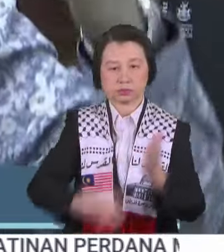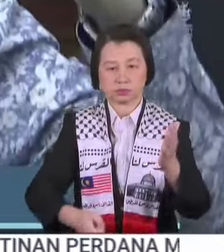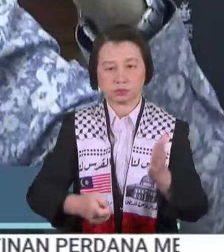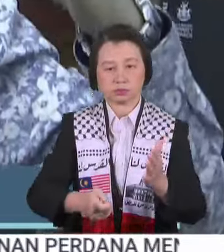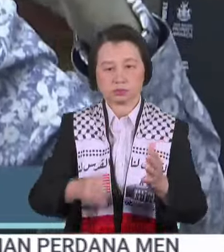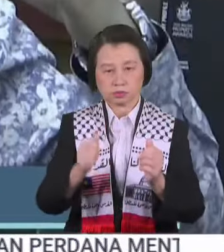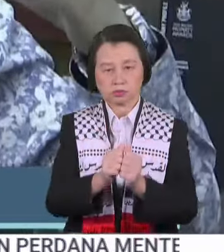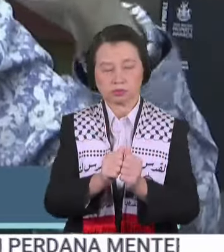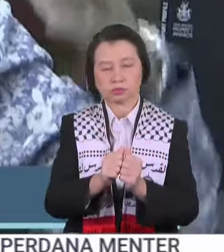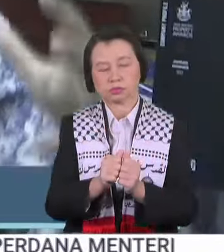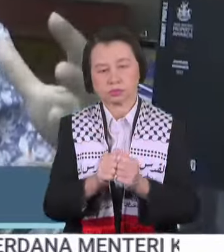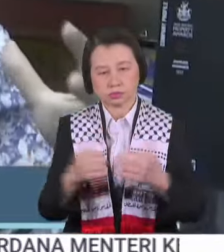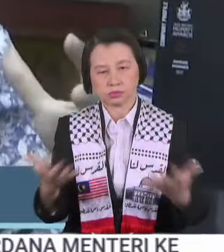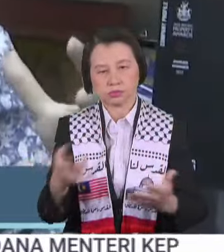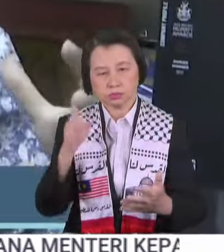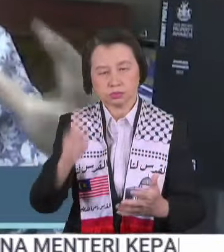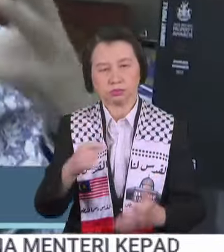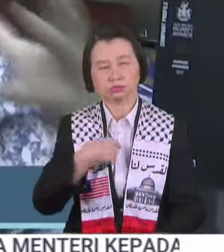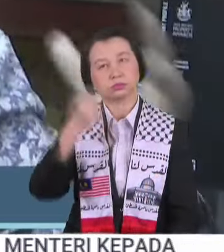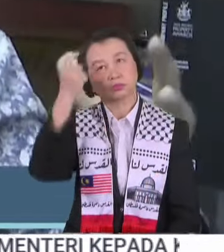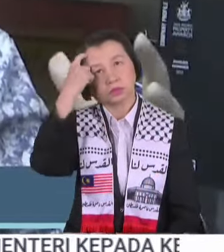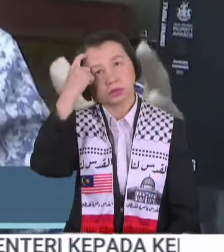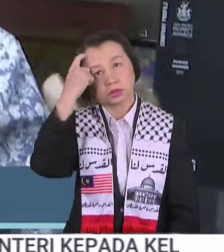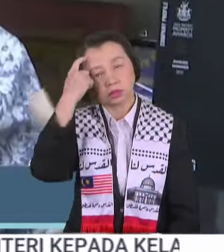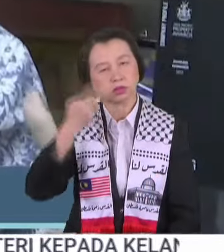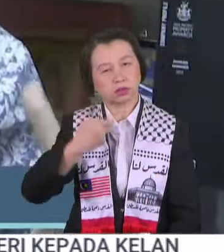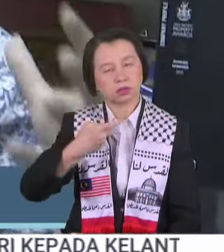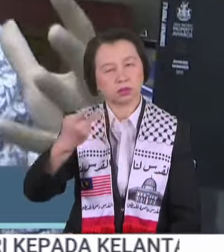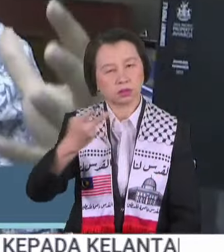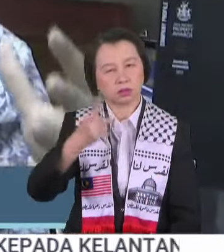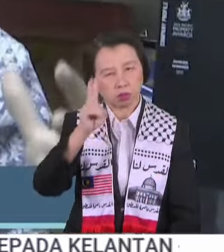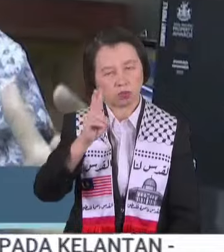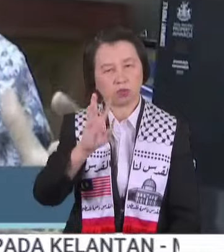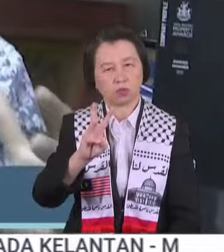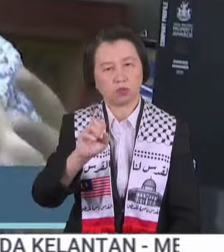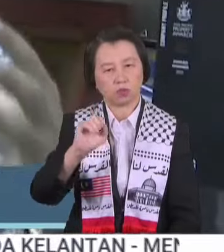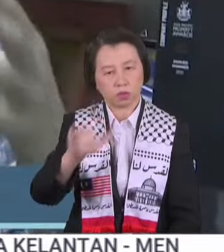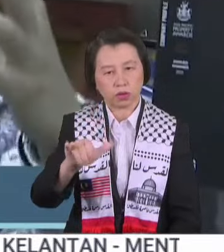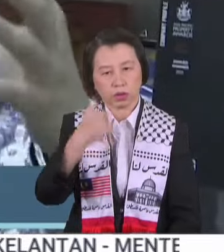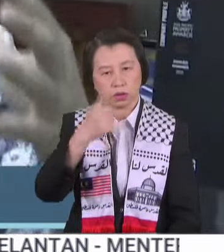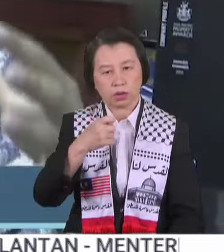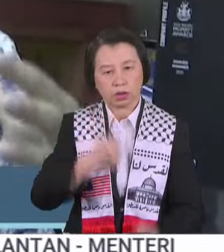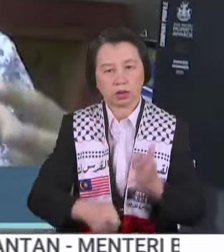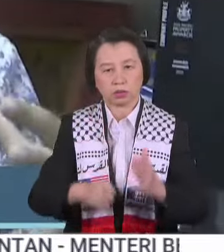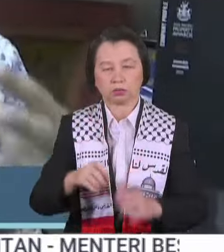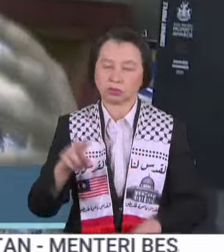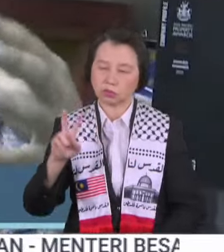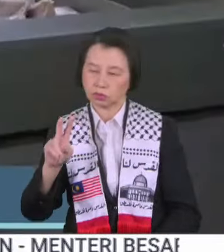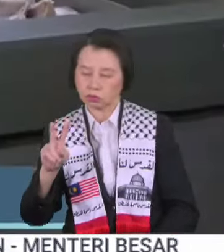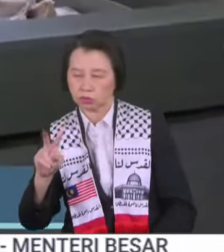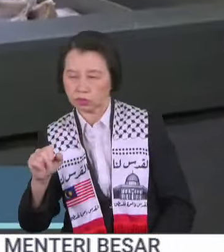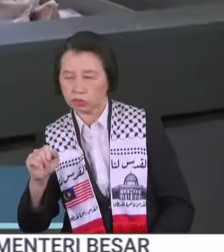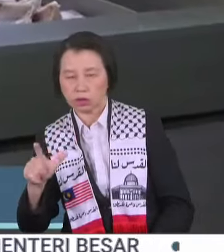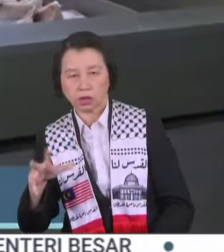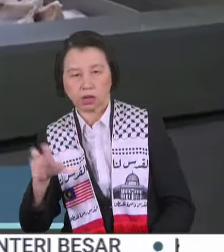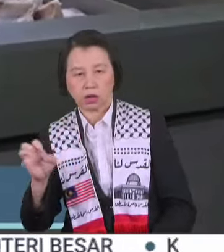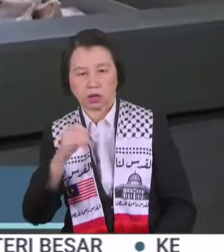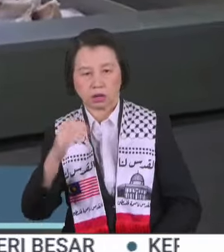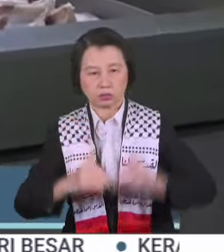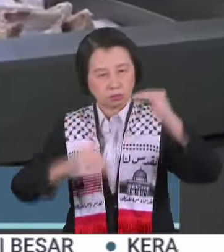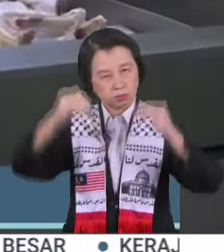wages without, we need to be thinking about both ways. Yes, our cost, our value and our wages, if it goes